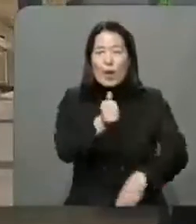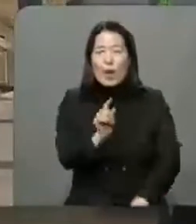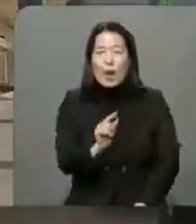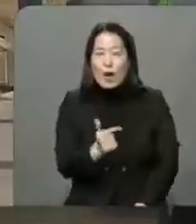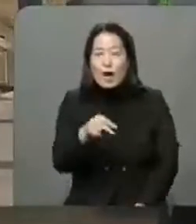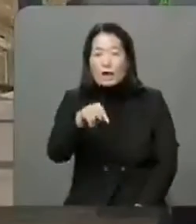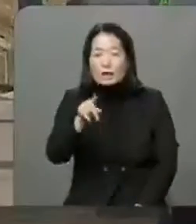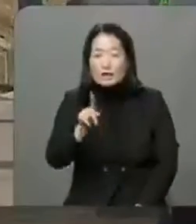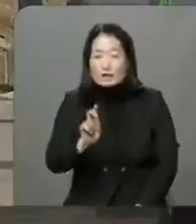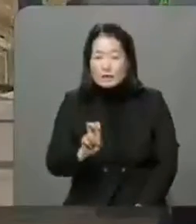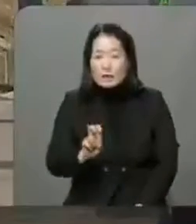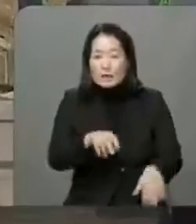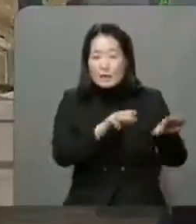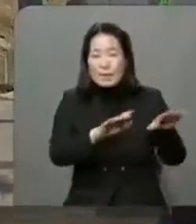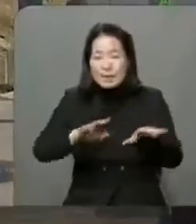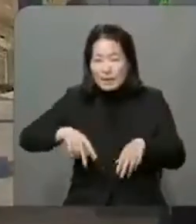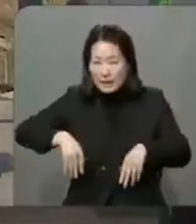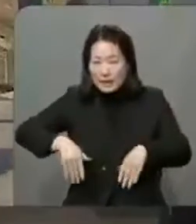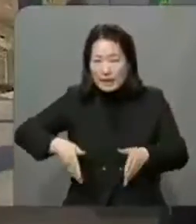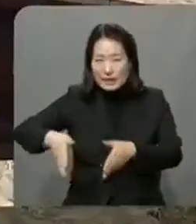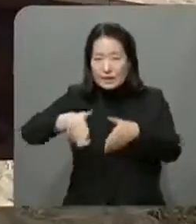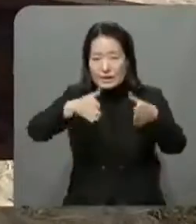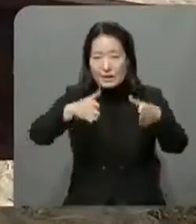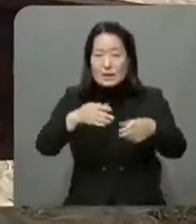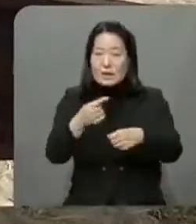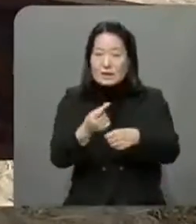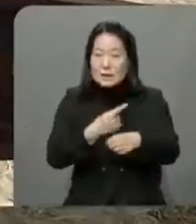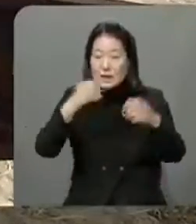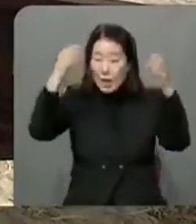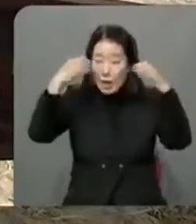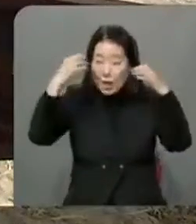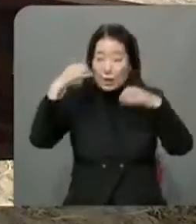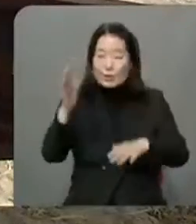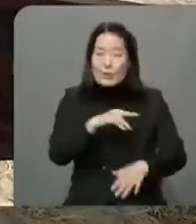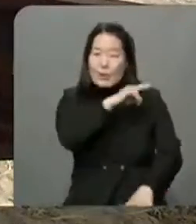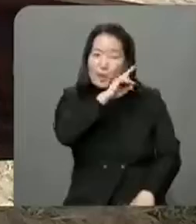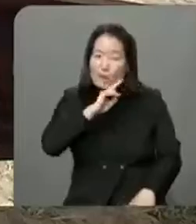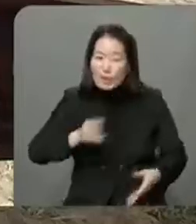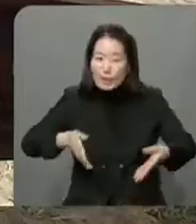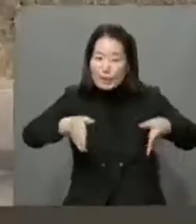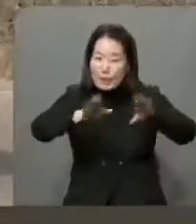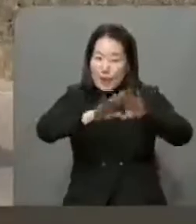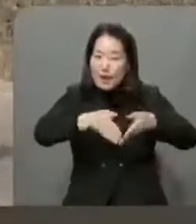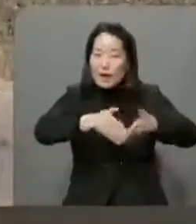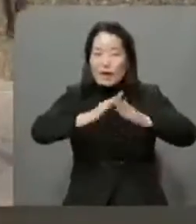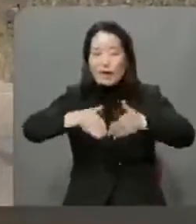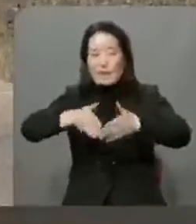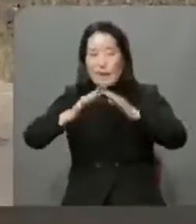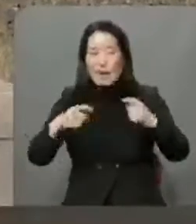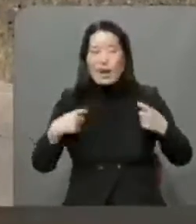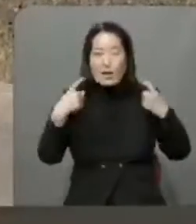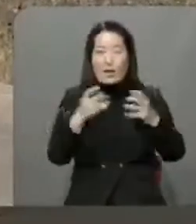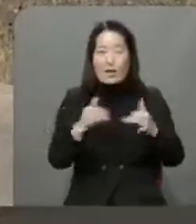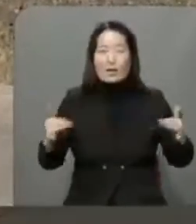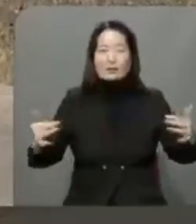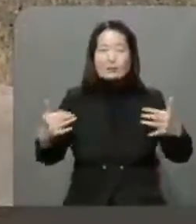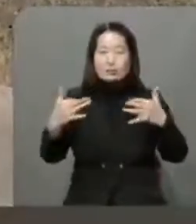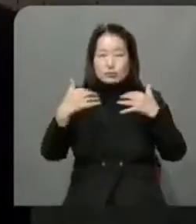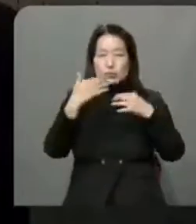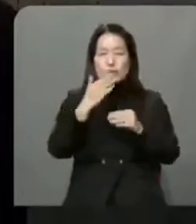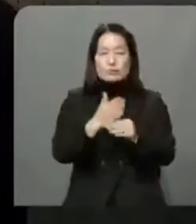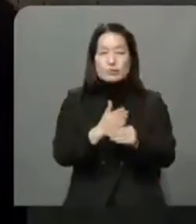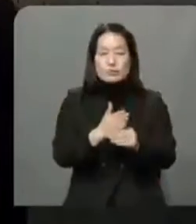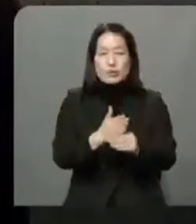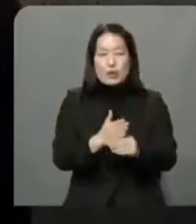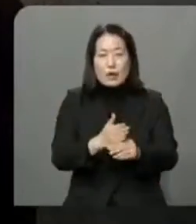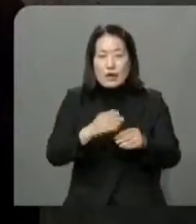감성 바닷길입니다. 지난해 여름부터 다양한 조형물과 편의시설이 확충되면서 관광객이 늘고 있습니다.